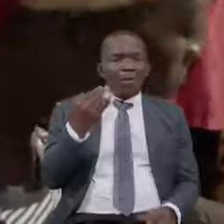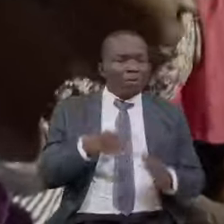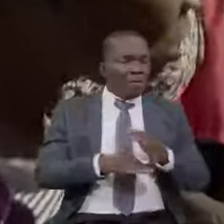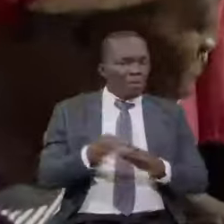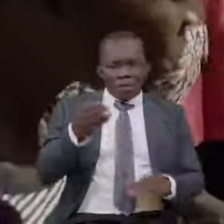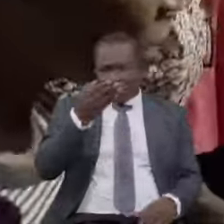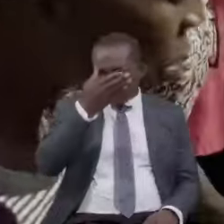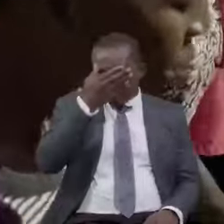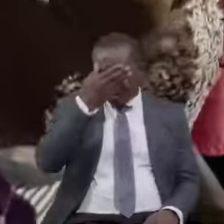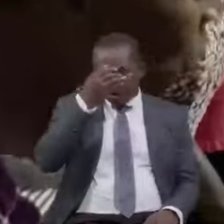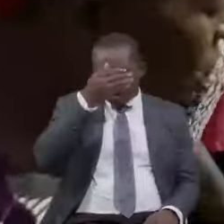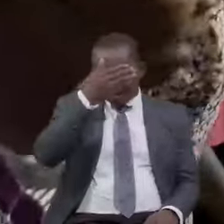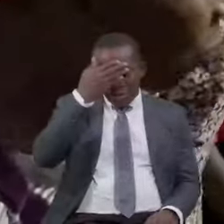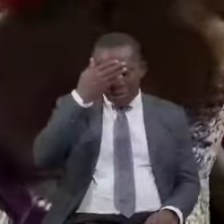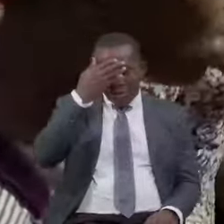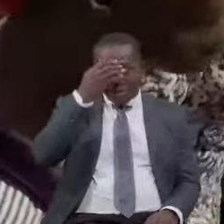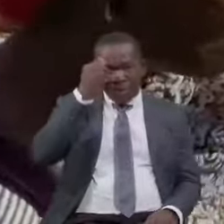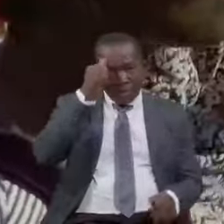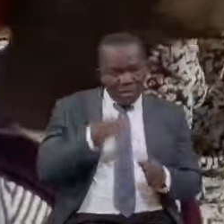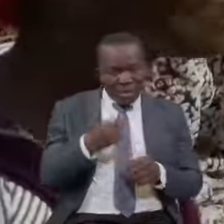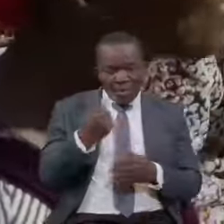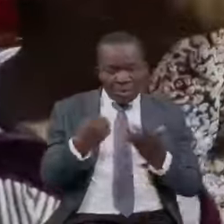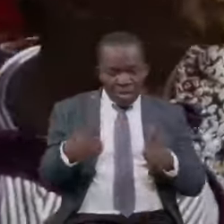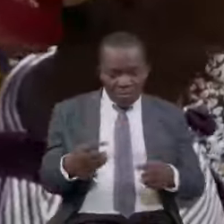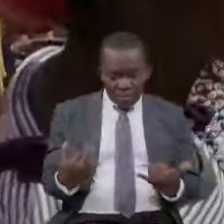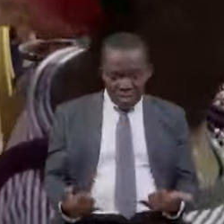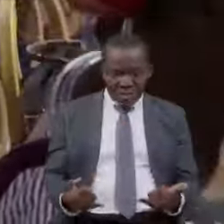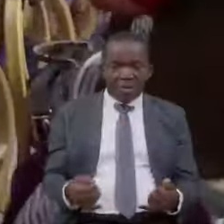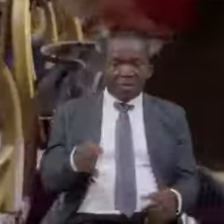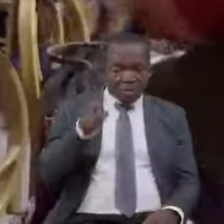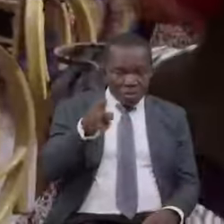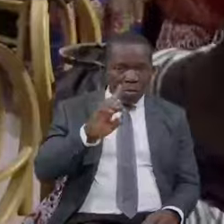là où tu es présentement la terre plus haute tu y